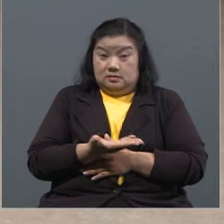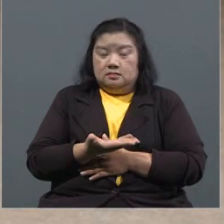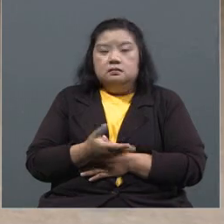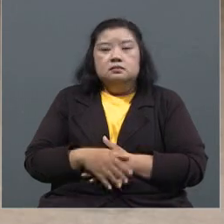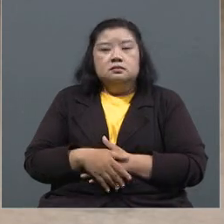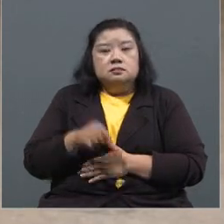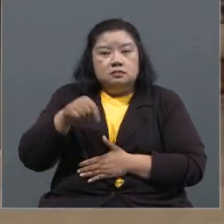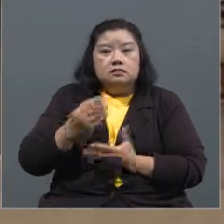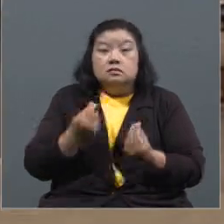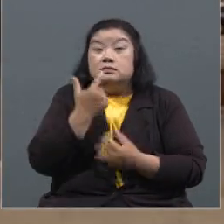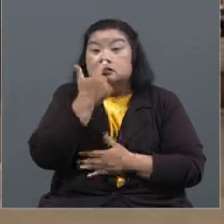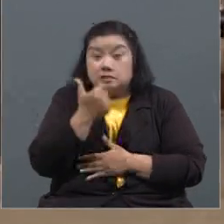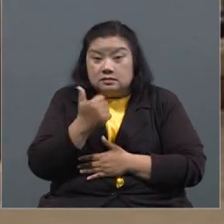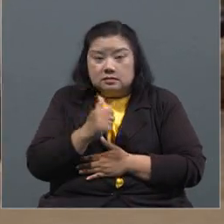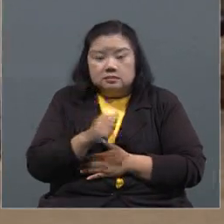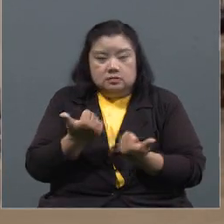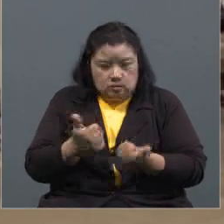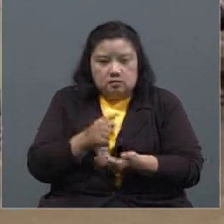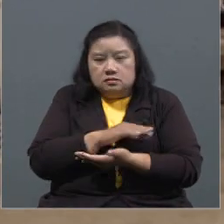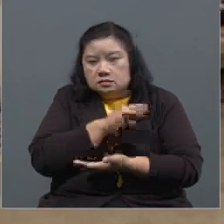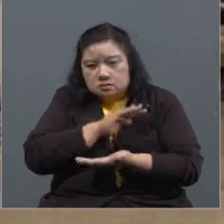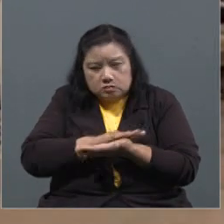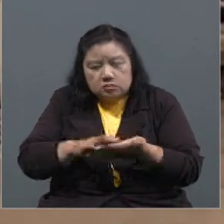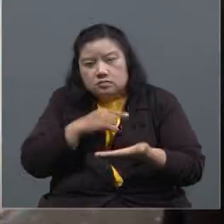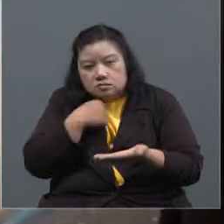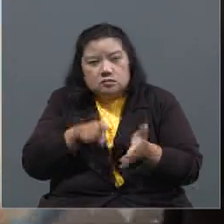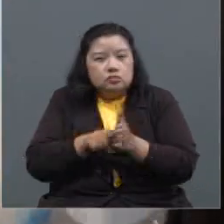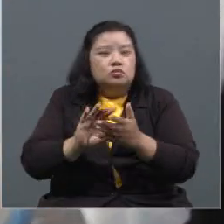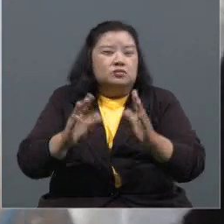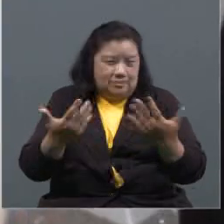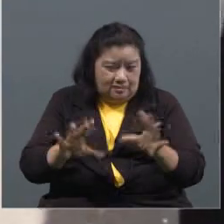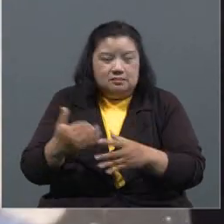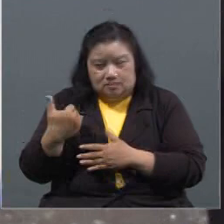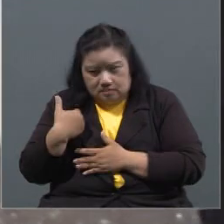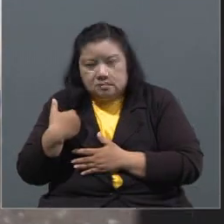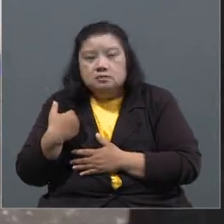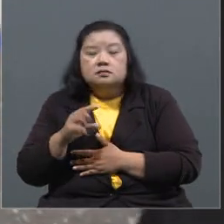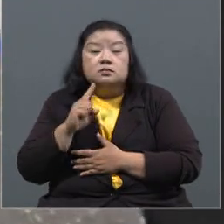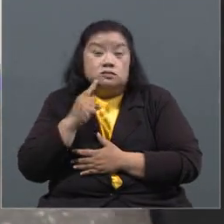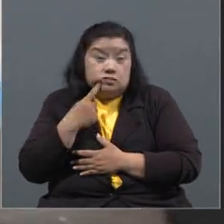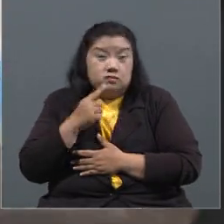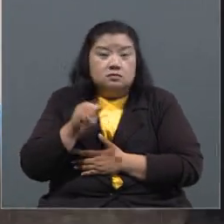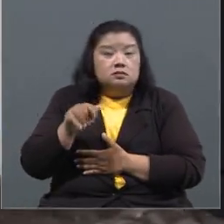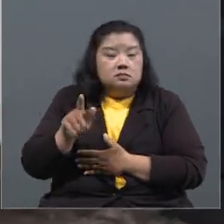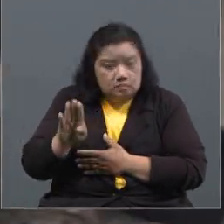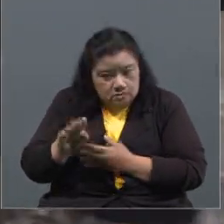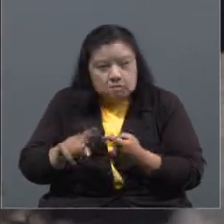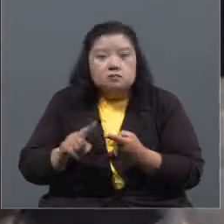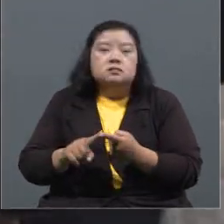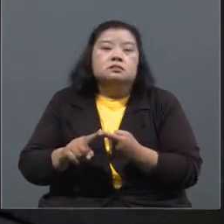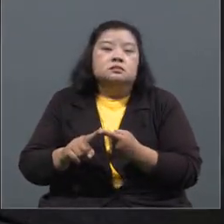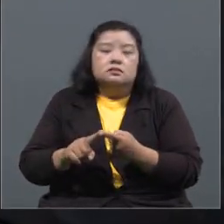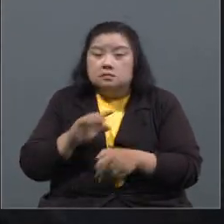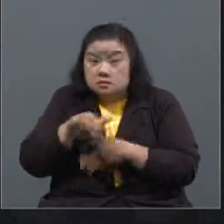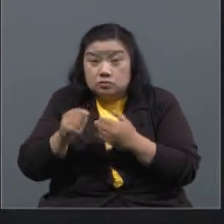ตบางซื่อกรุงเทพอันนี้ส่งมอบพื้นที่เรียบร้อยแล้วที่สมุทรสาครที่บริษัท J&B เมทัลจำกัดและโกดังที่ตำบลคลองมะเดื่ออ